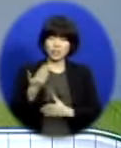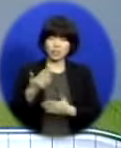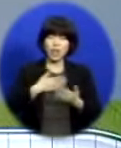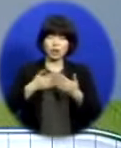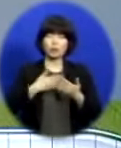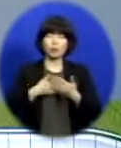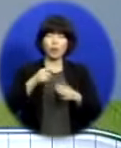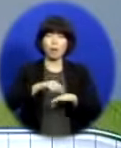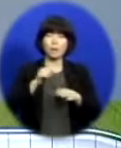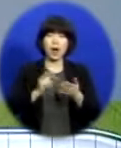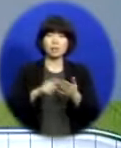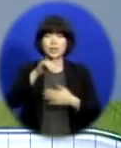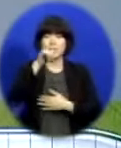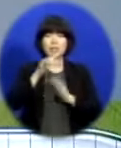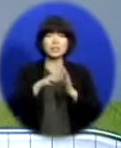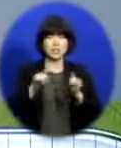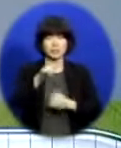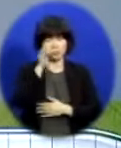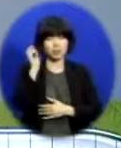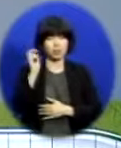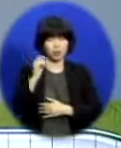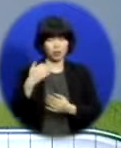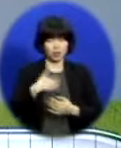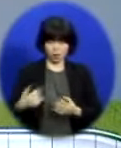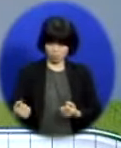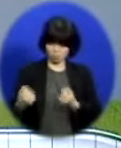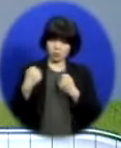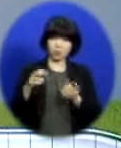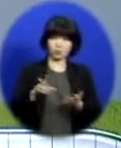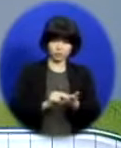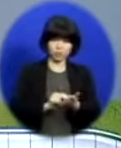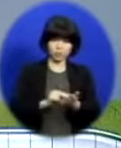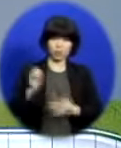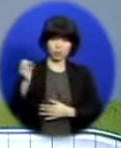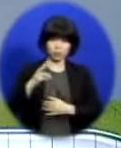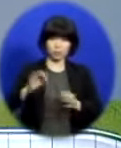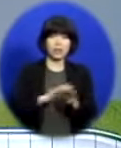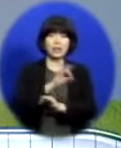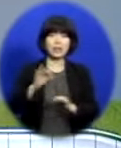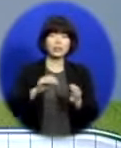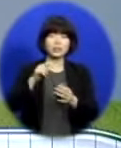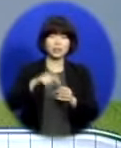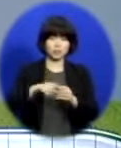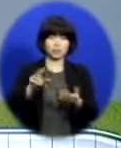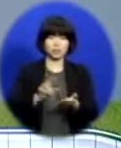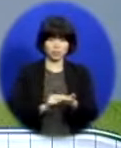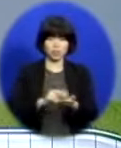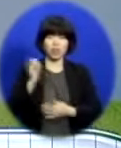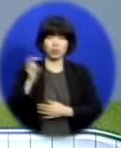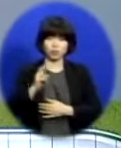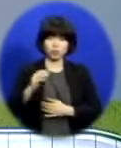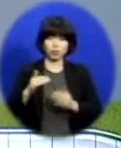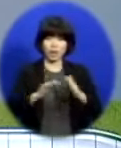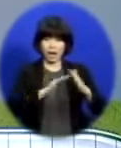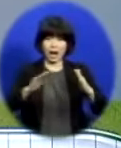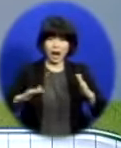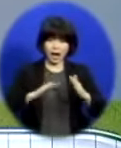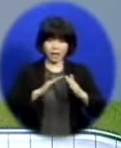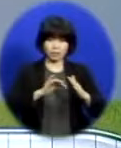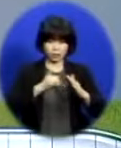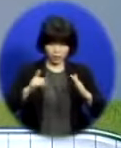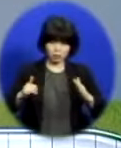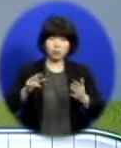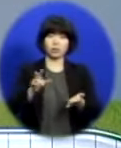있는 분들이 있을 겁니다 건강의 문제도 또 경제적인 문제도 또는 뭐 가정적인 가족의